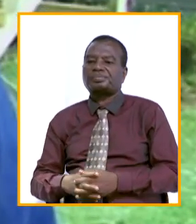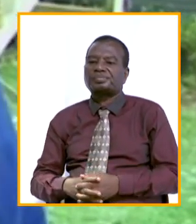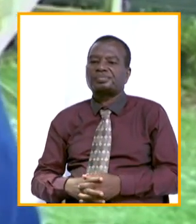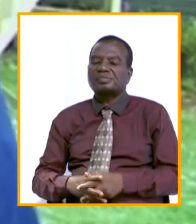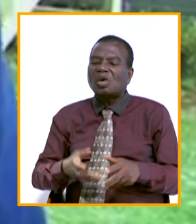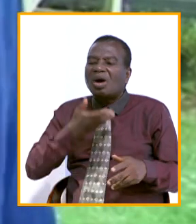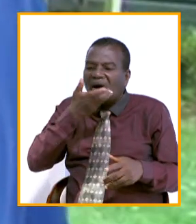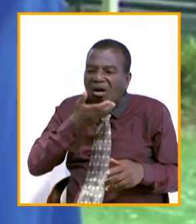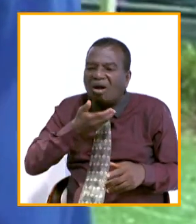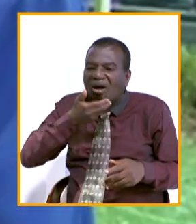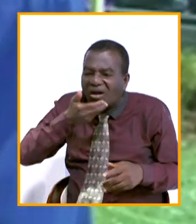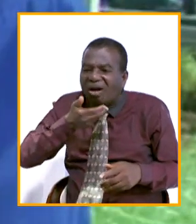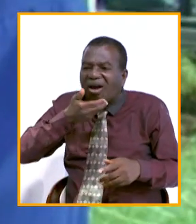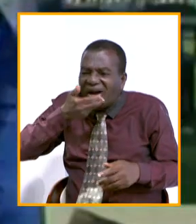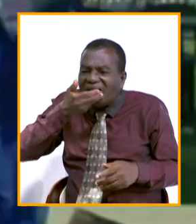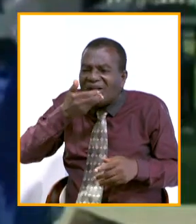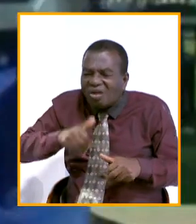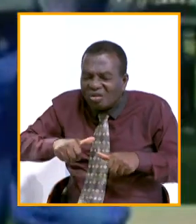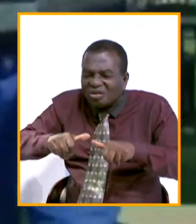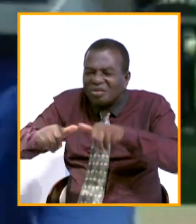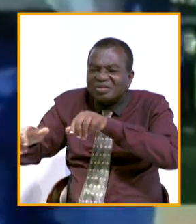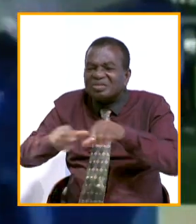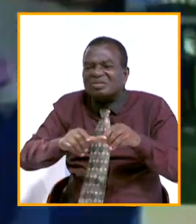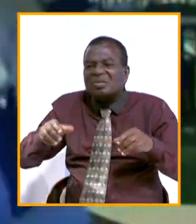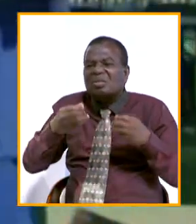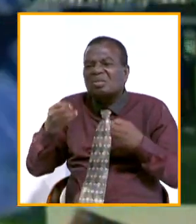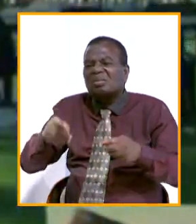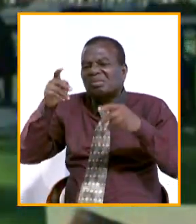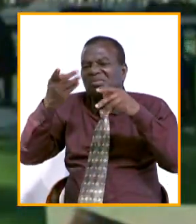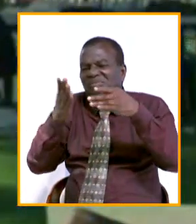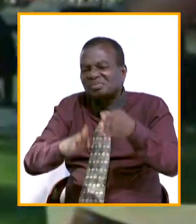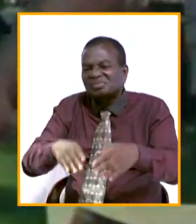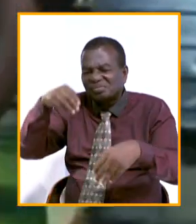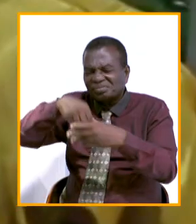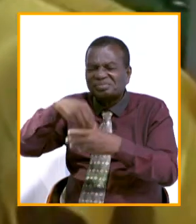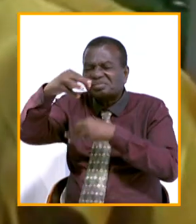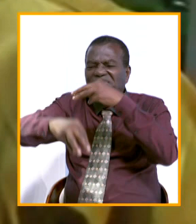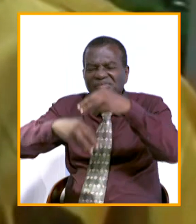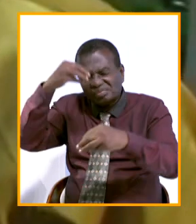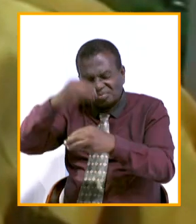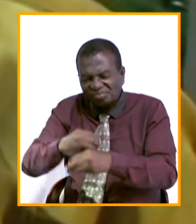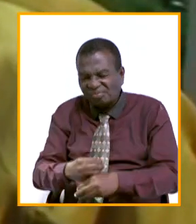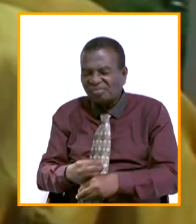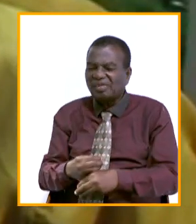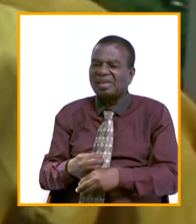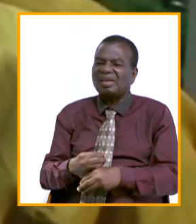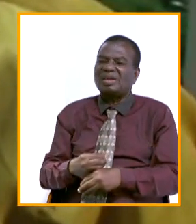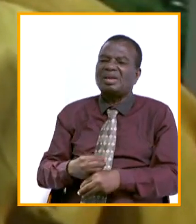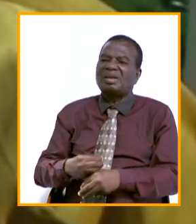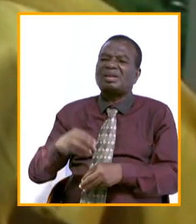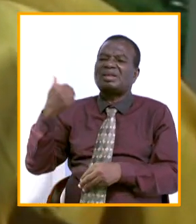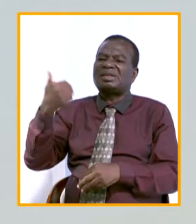La tuberculose continue de faire des victimes dans le monde. En 2019, 10 millions de personnes ont contracté la